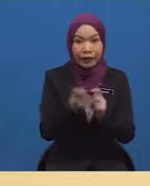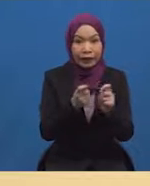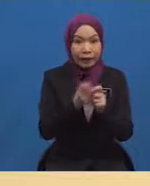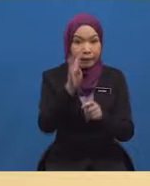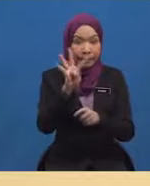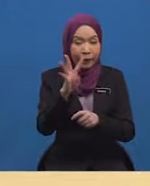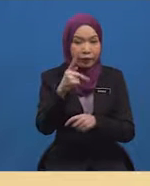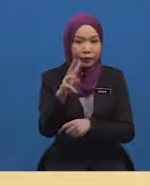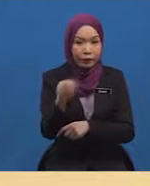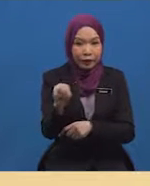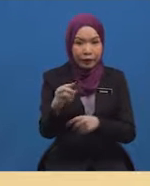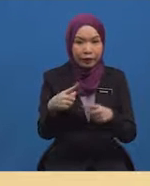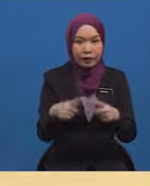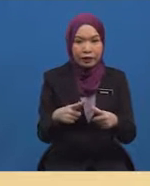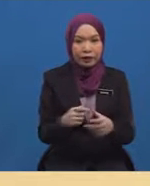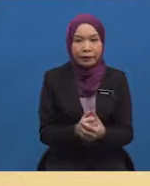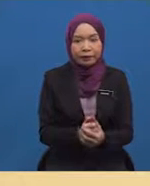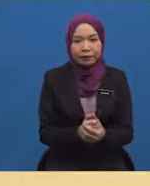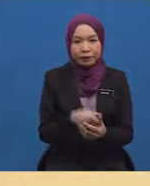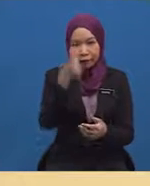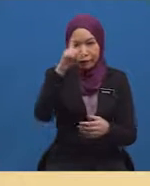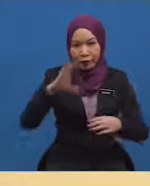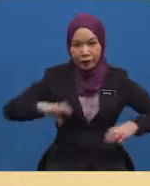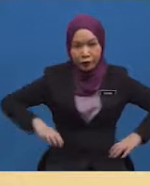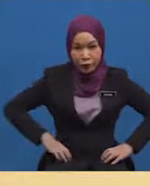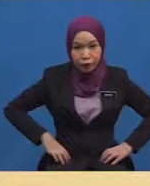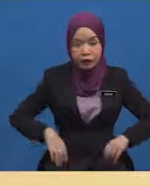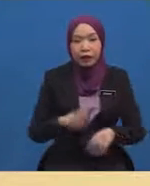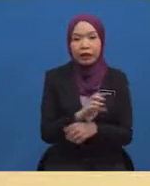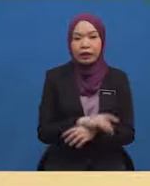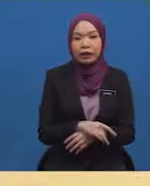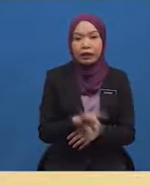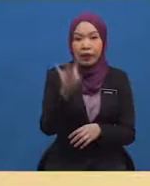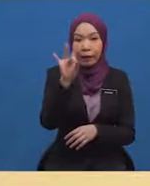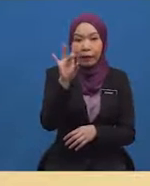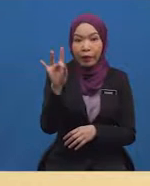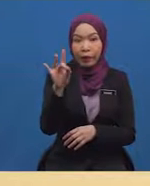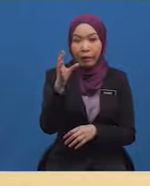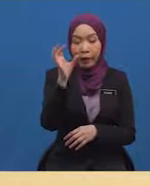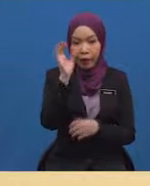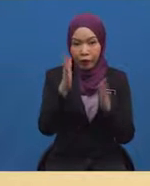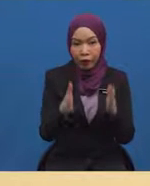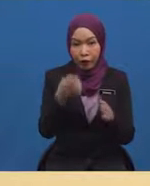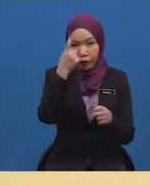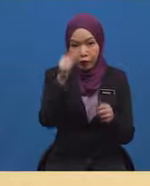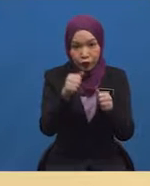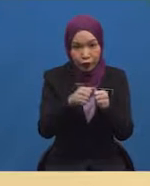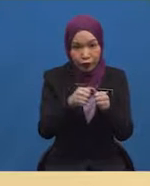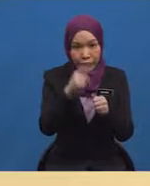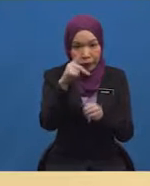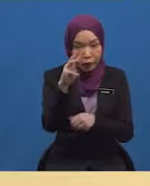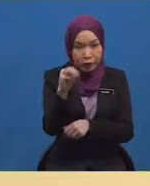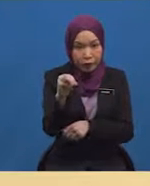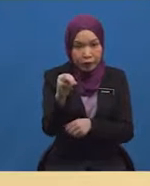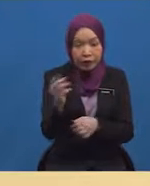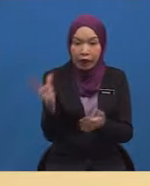jarak. Bagi Rusia pula ialah 88 orang bagi setiap kilometer persegi yang meletakkan Rusia